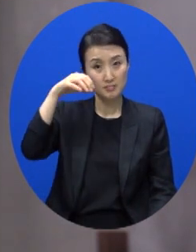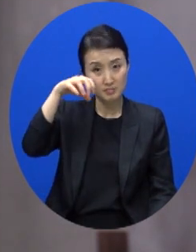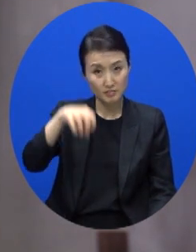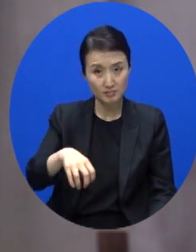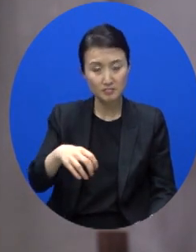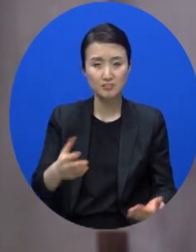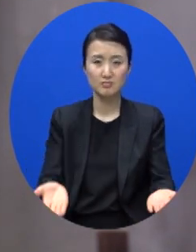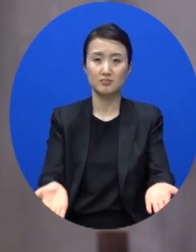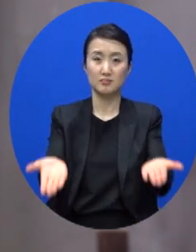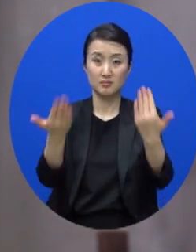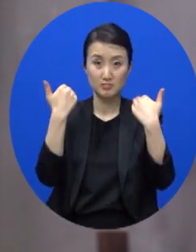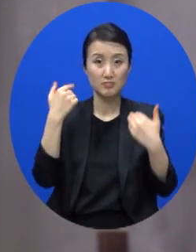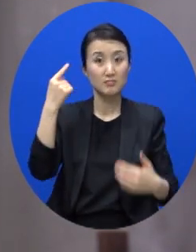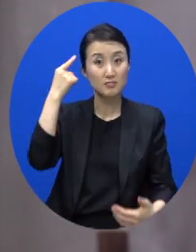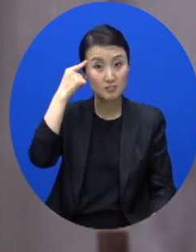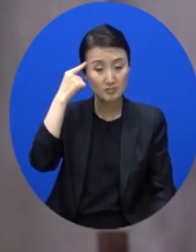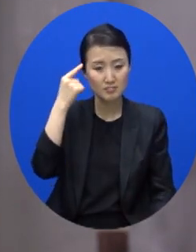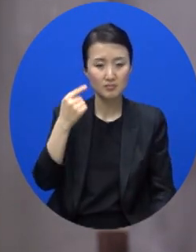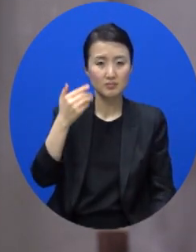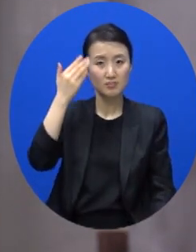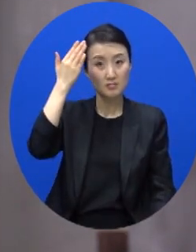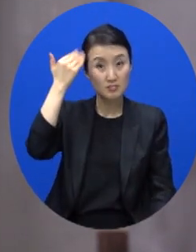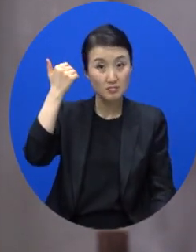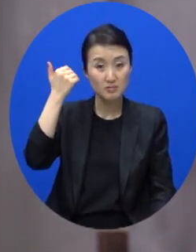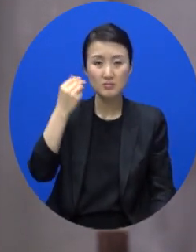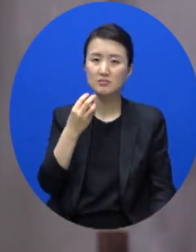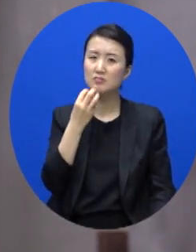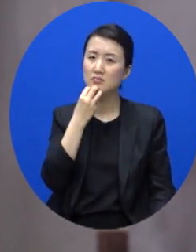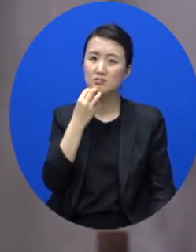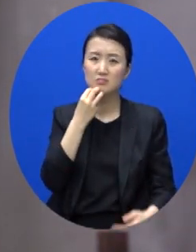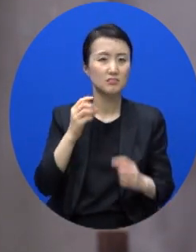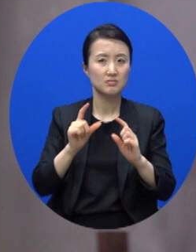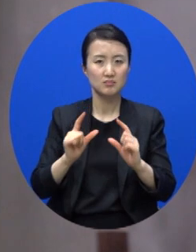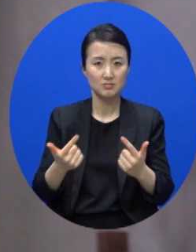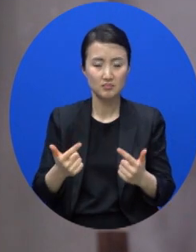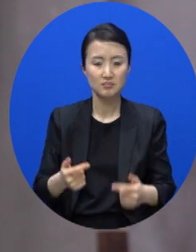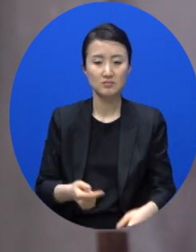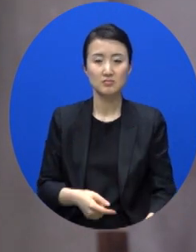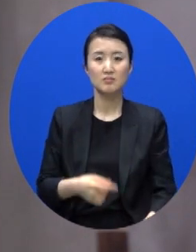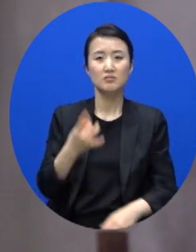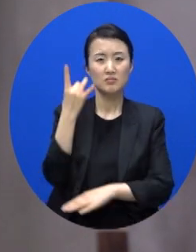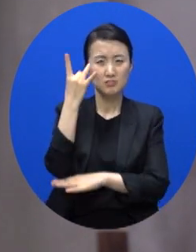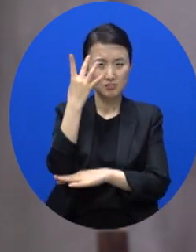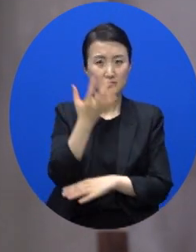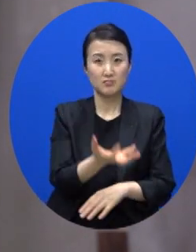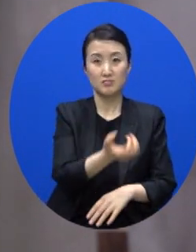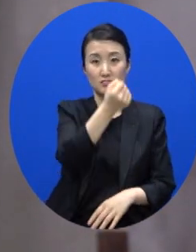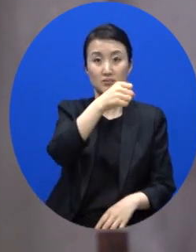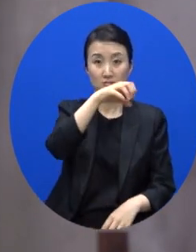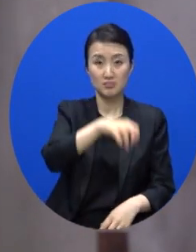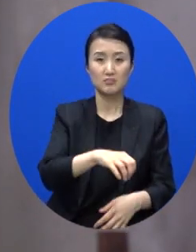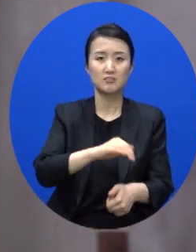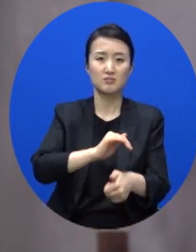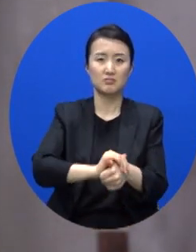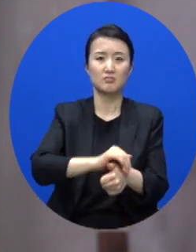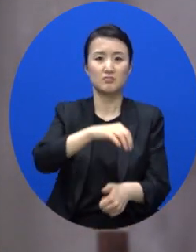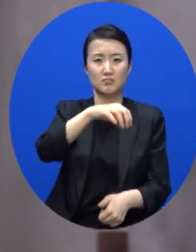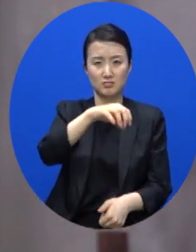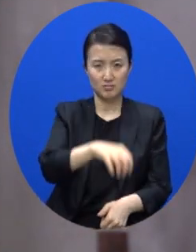데는 한국도 서울도 아니다. 바로 본고장인